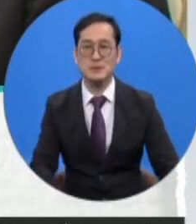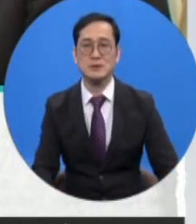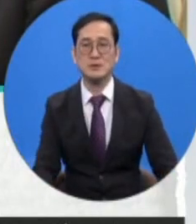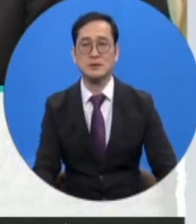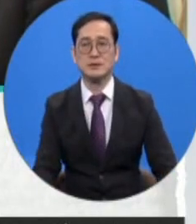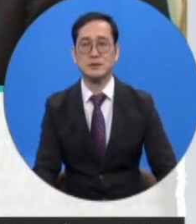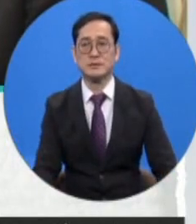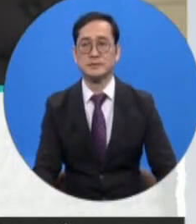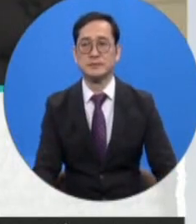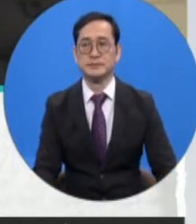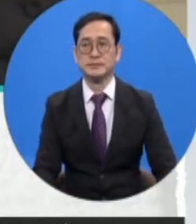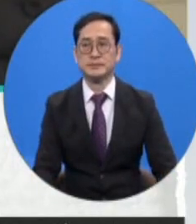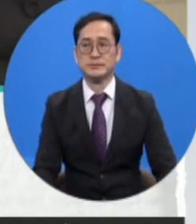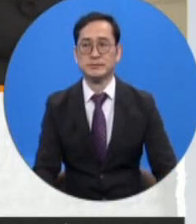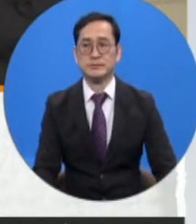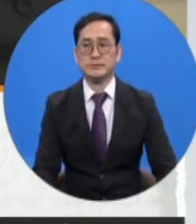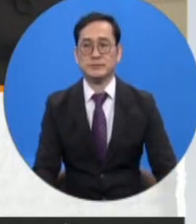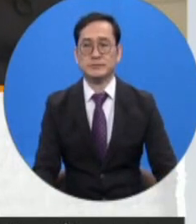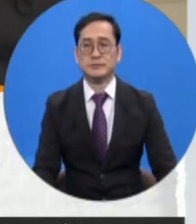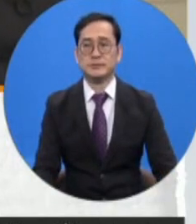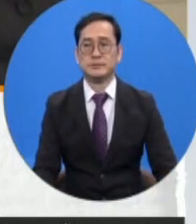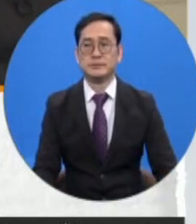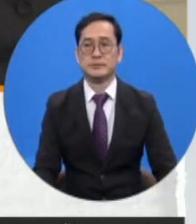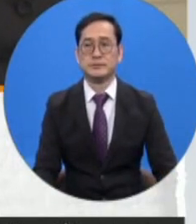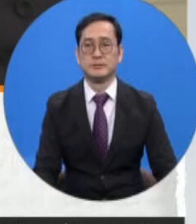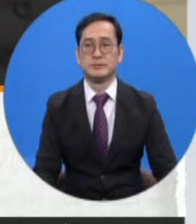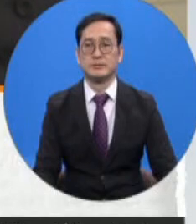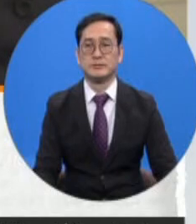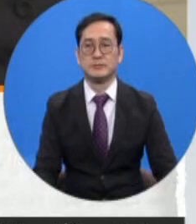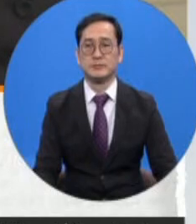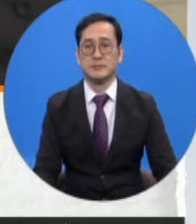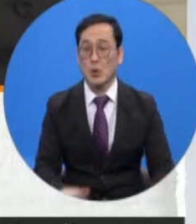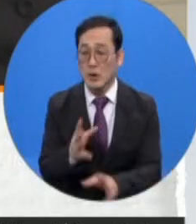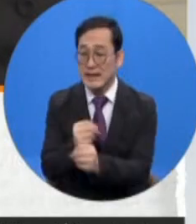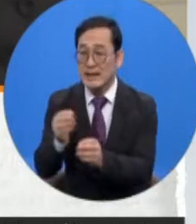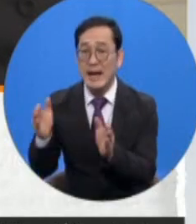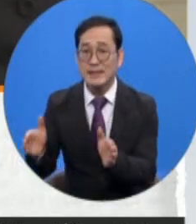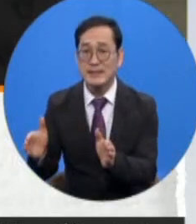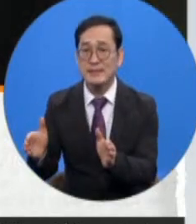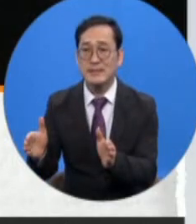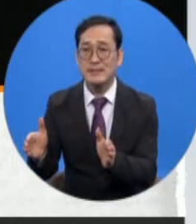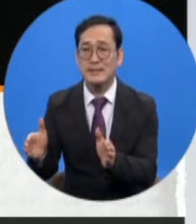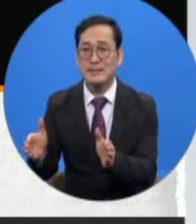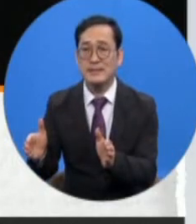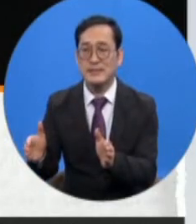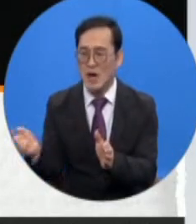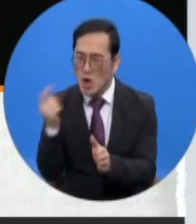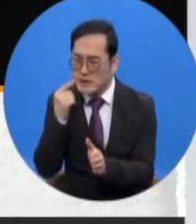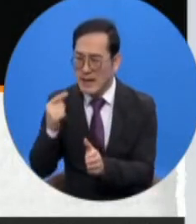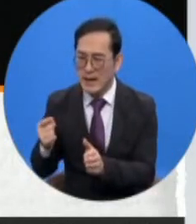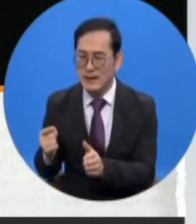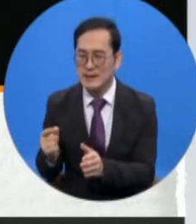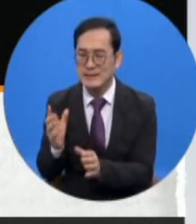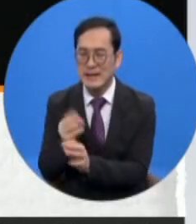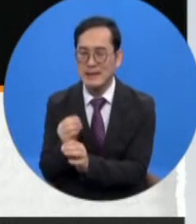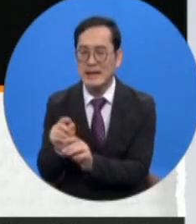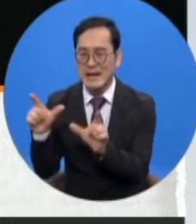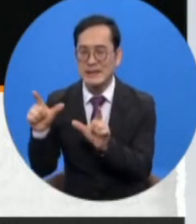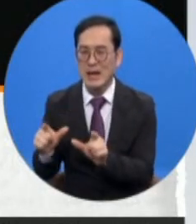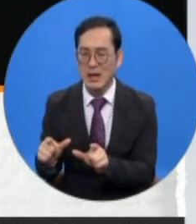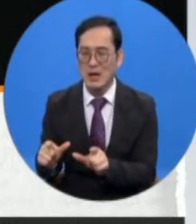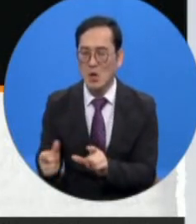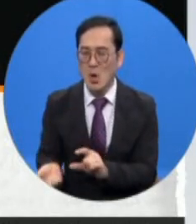이 증명서를 하는 그 기간에 대해서는 예. 앞서 설명드렸던 것처럼 잊지도 않는 사실관계를 그냥 엎어놓은 것이 아니라